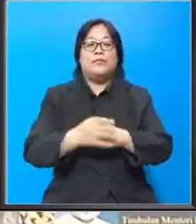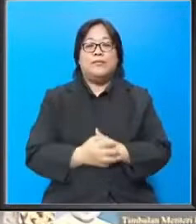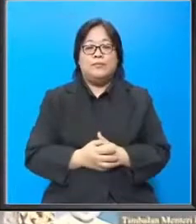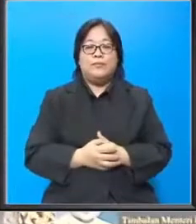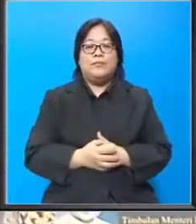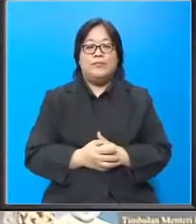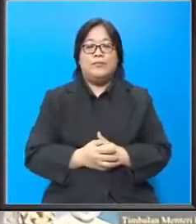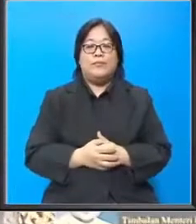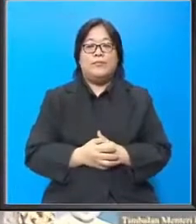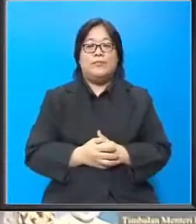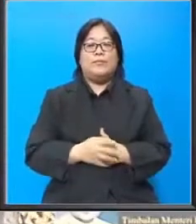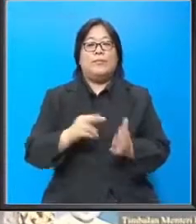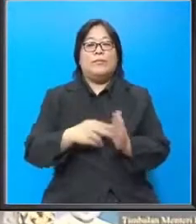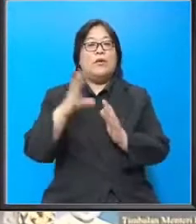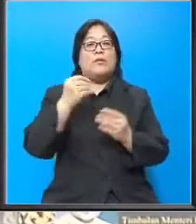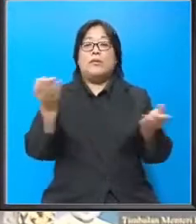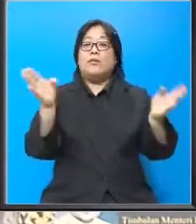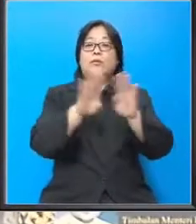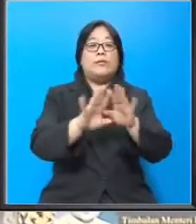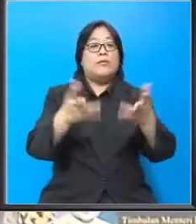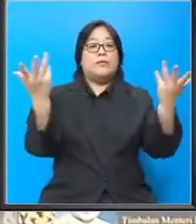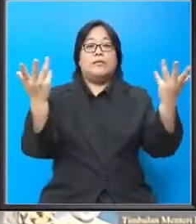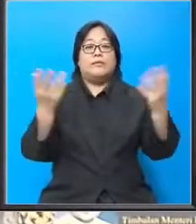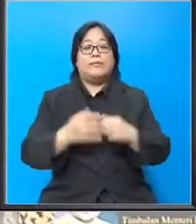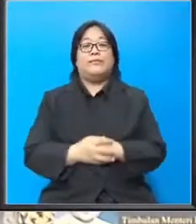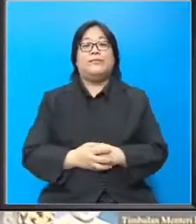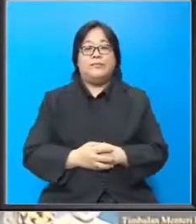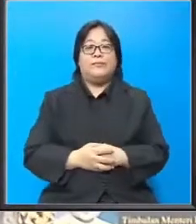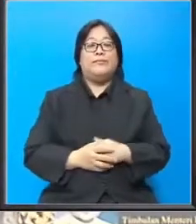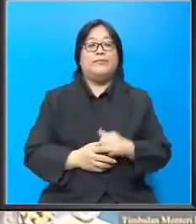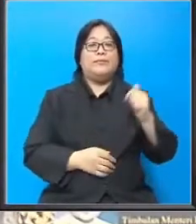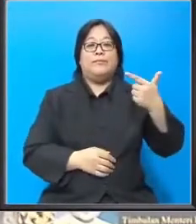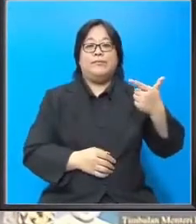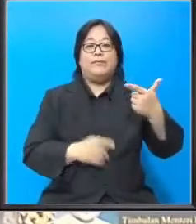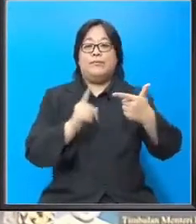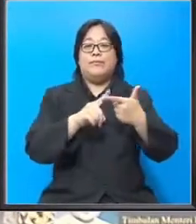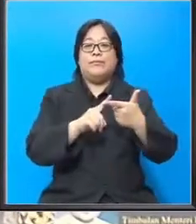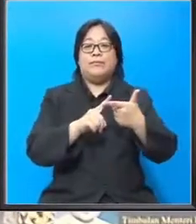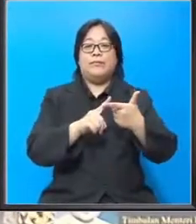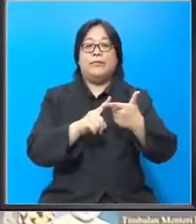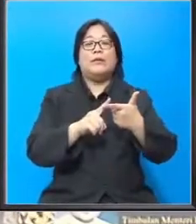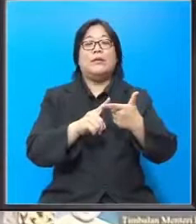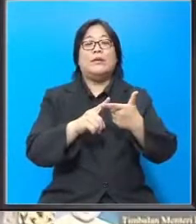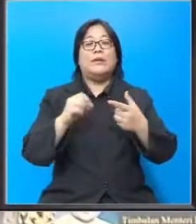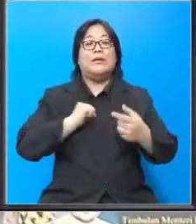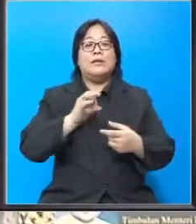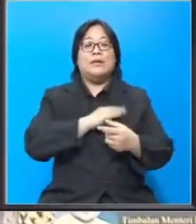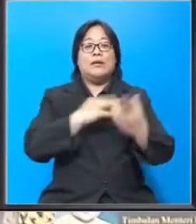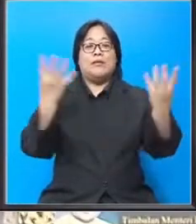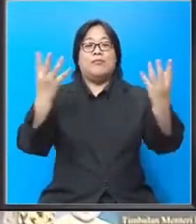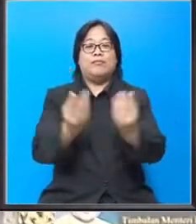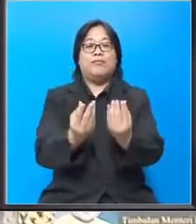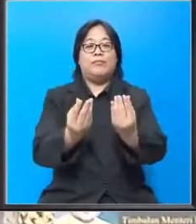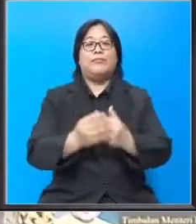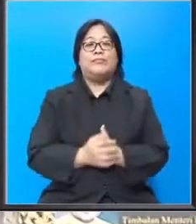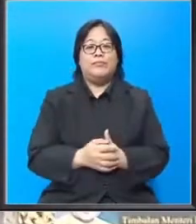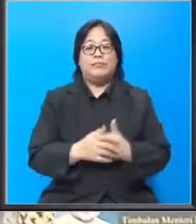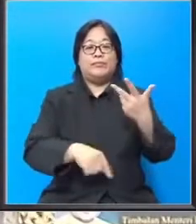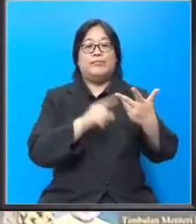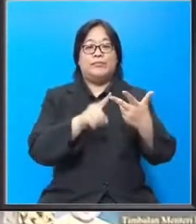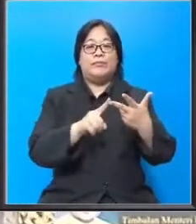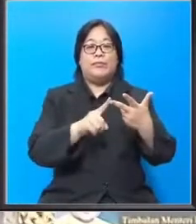mana Saul the company ya ataupun menuju of the company yang keduanya pengecilan Tenaga Kerja dan size yang